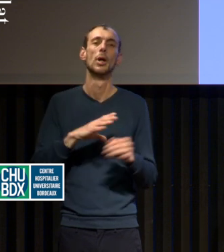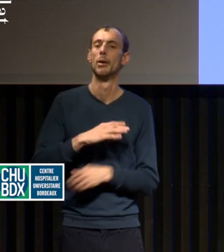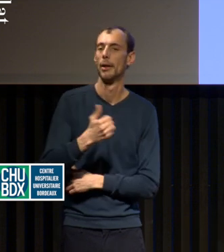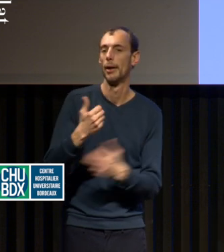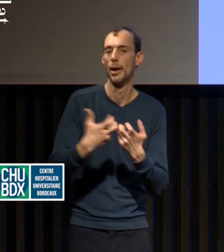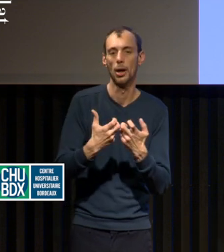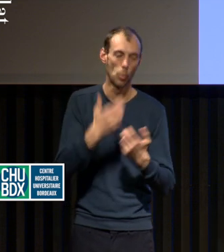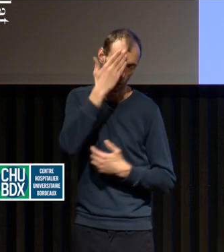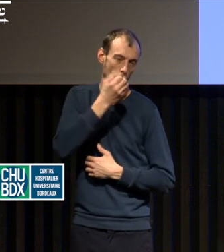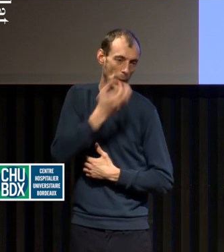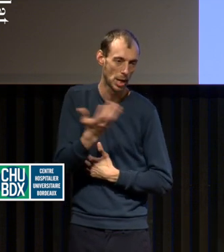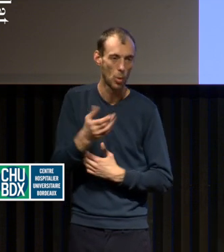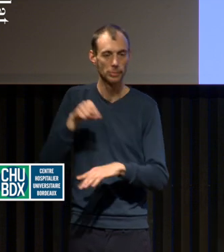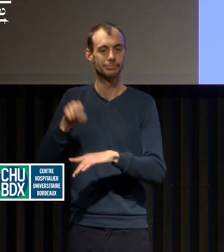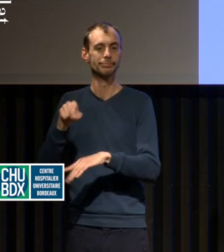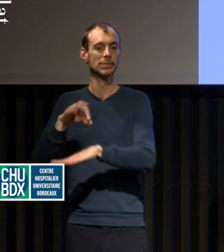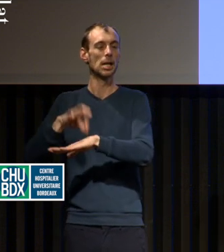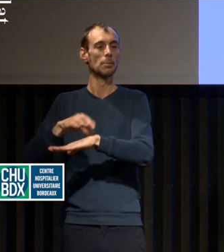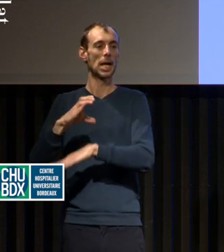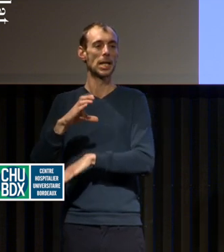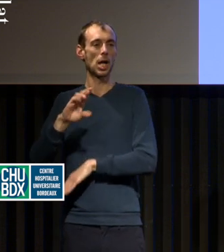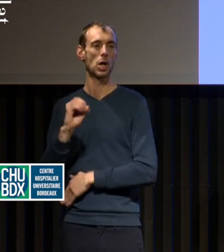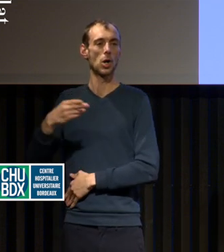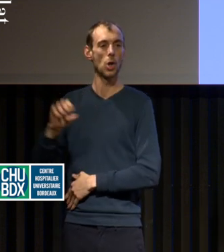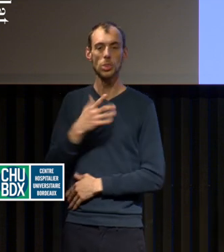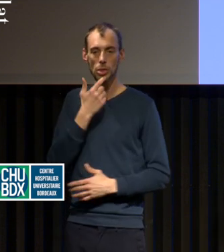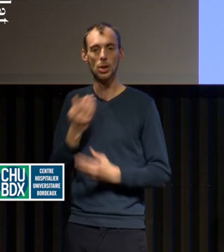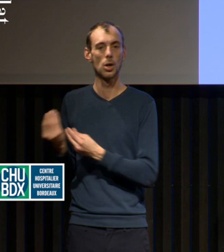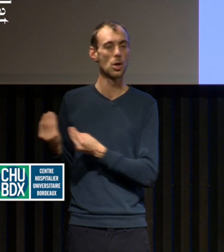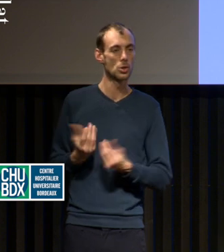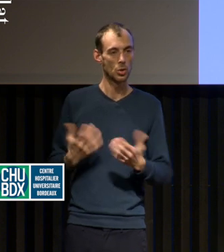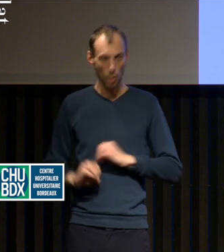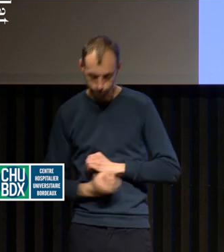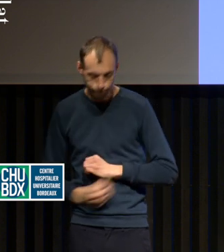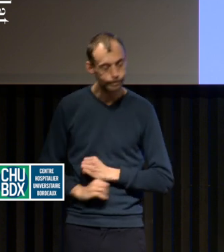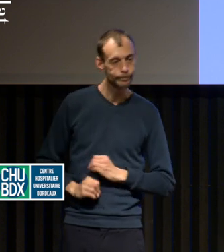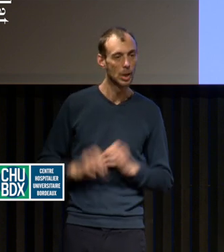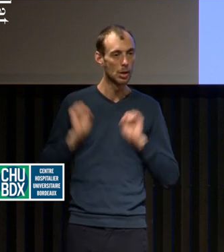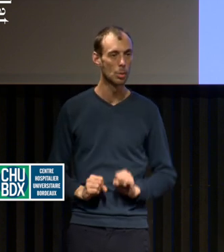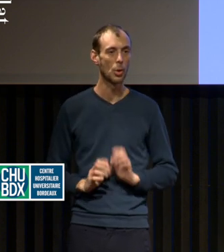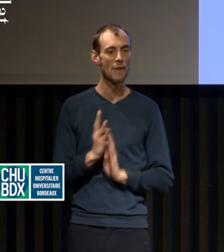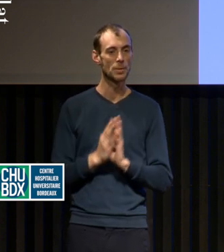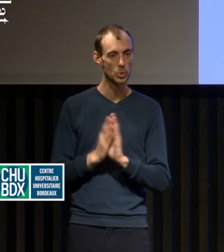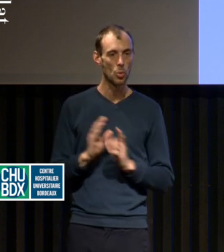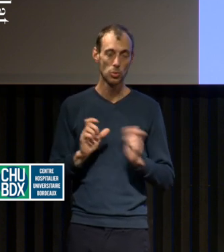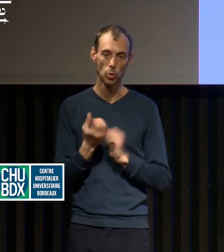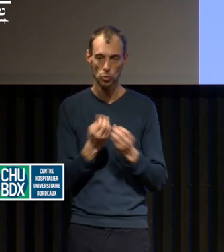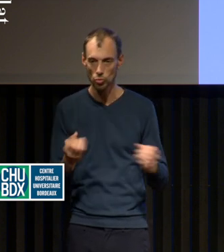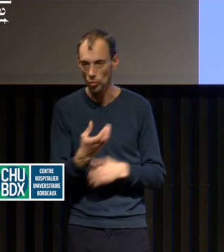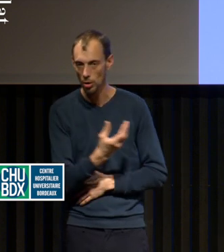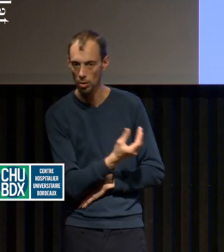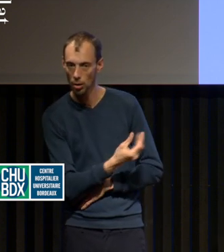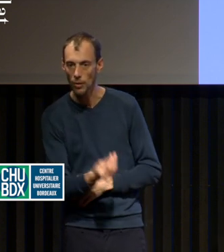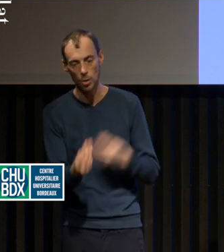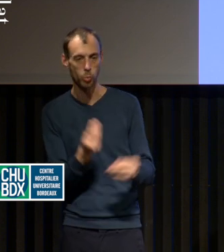Crohn. La maladie de Crohn, c'est une maladie qui donne de l'inflammation dans le tube digestif, qui touche des sujets souvent à un âge assez tôt dans leur vie, des enfants ou des